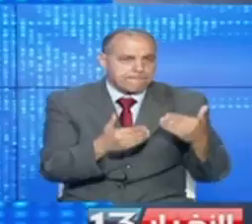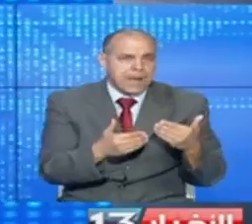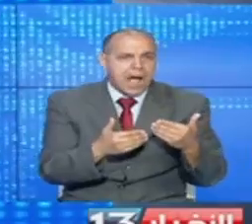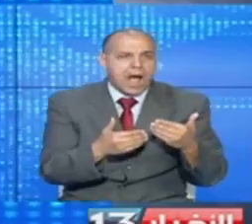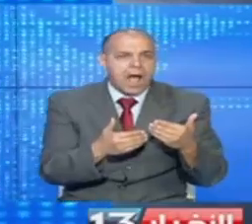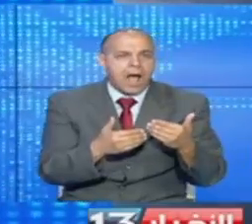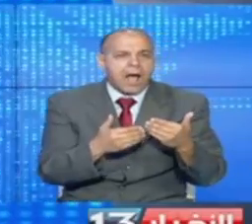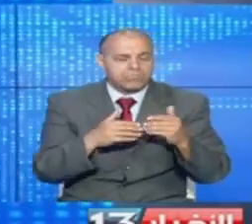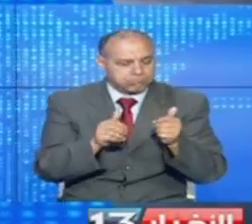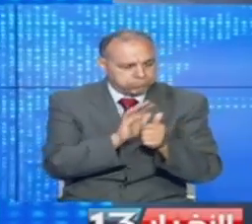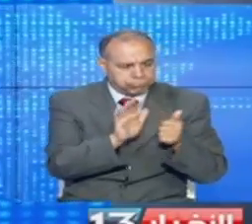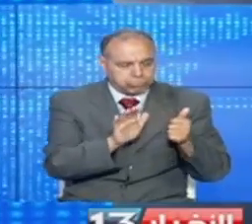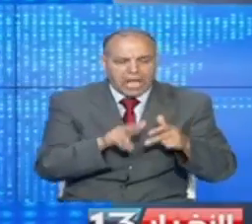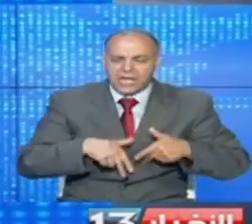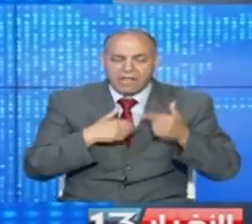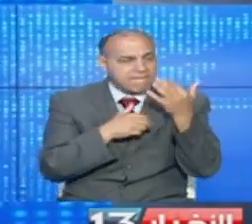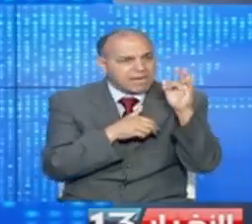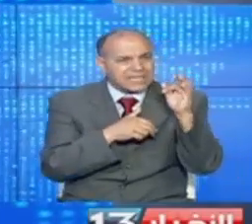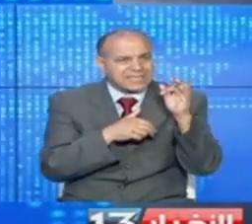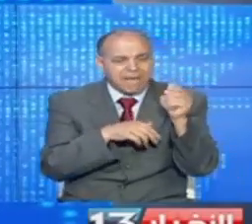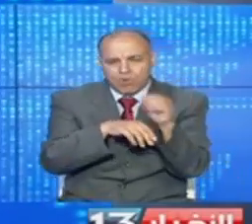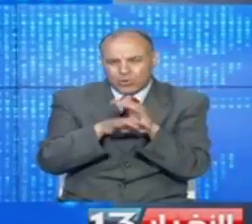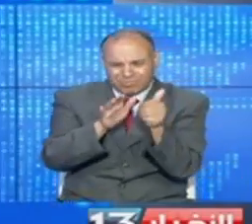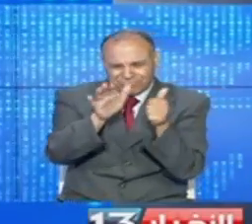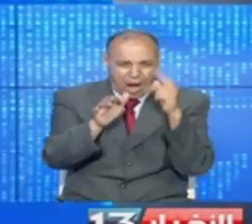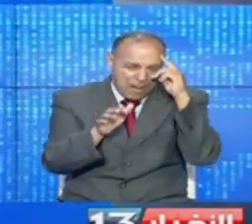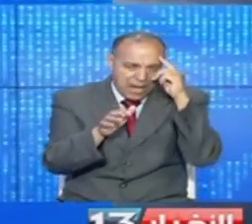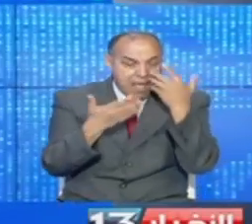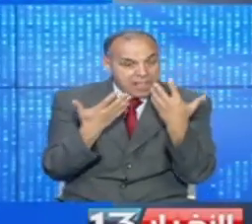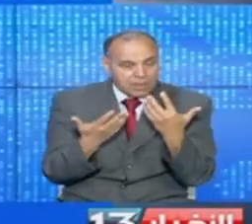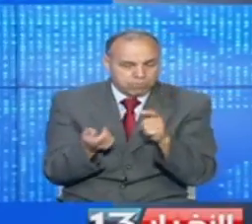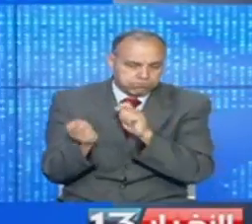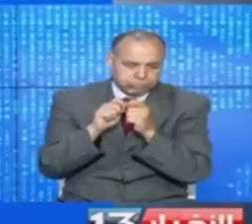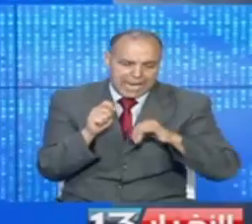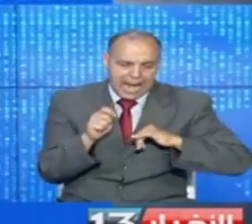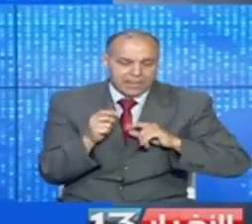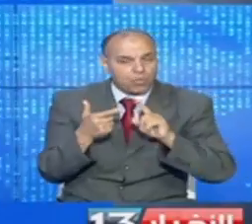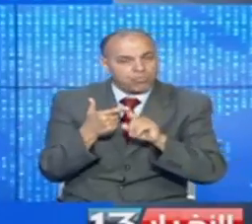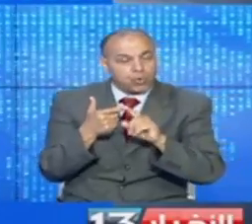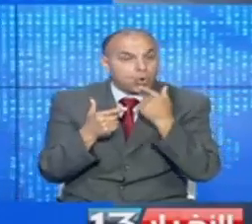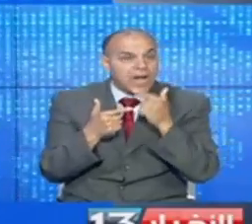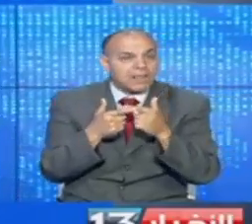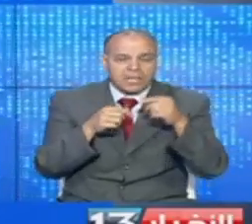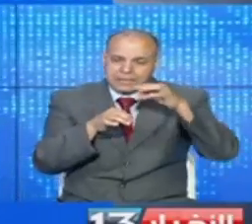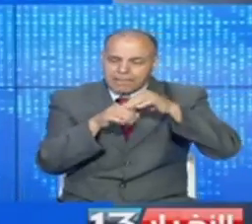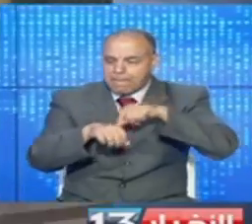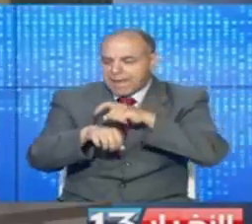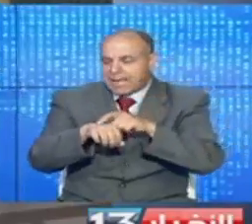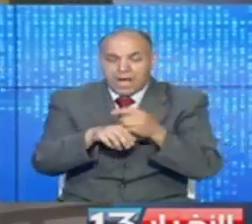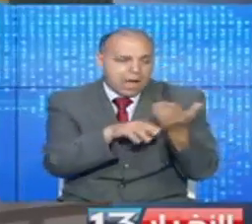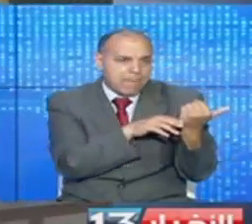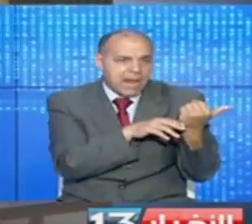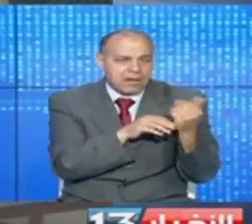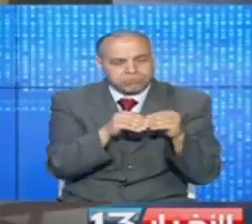بعد أشهر من حالة العزل العام التي عاشتها فرنسا لاحتواء فيروس كورونا المستجد، بدأت اليوم الأحد الجولة الثانية من الانتخابات البلدية التي